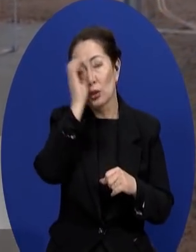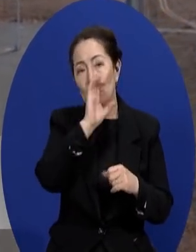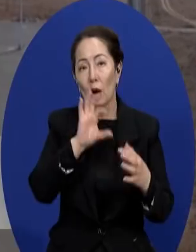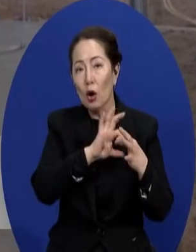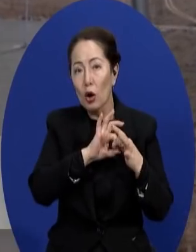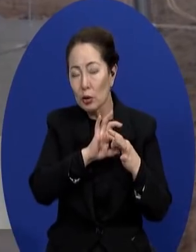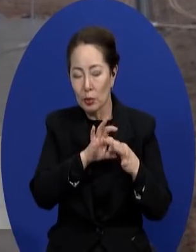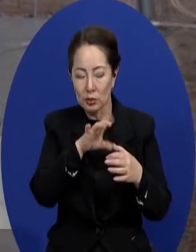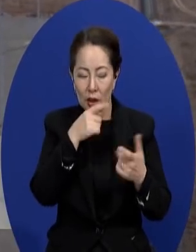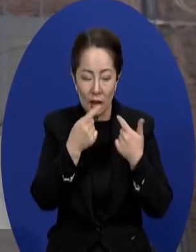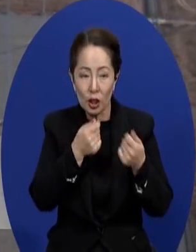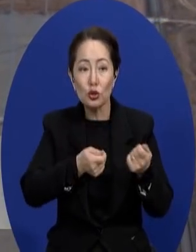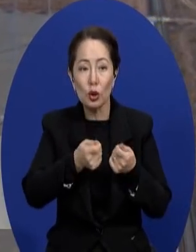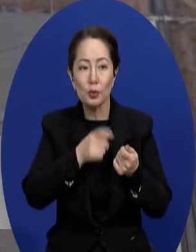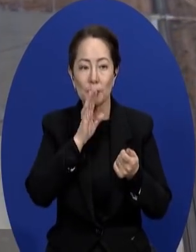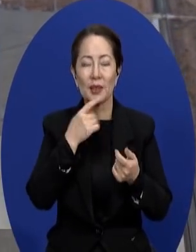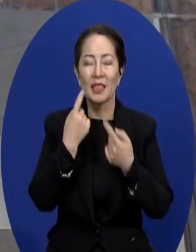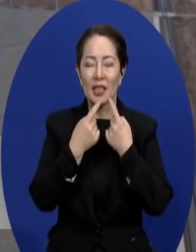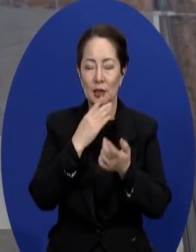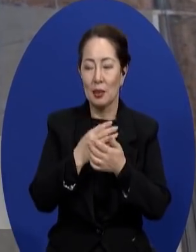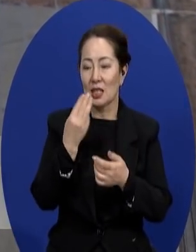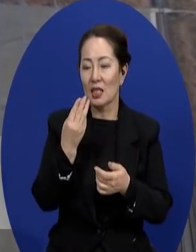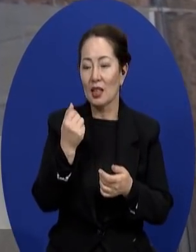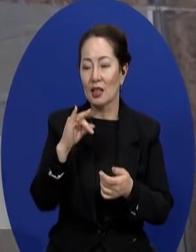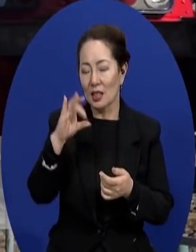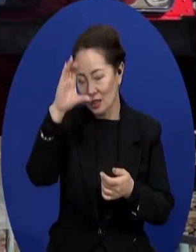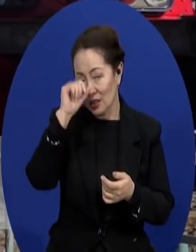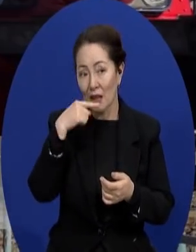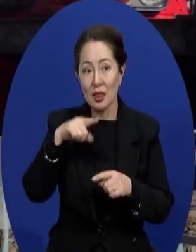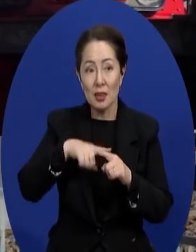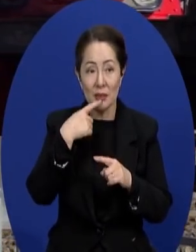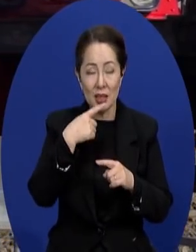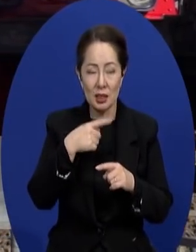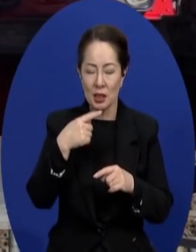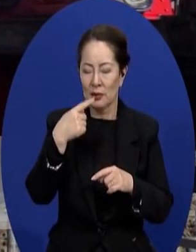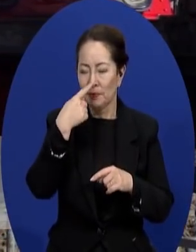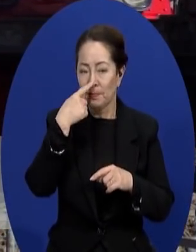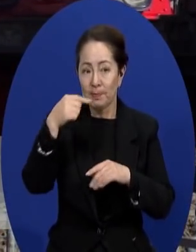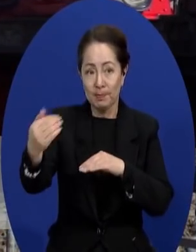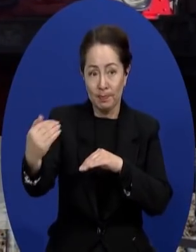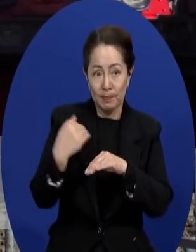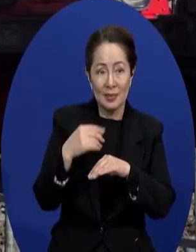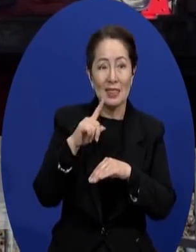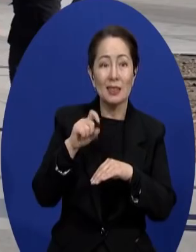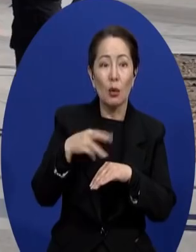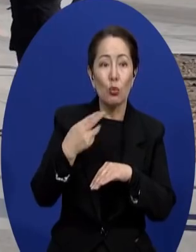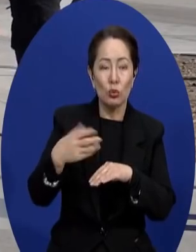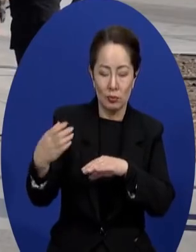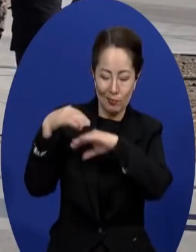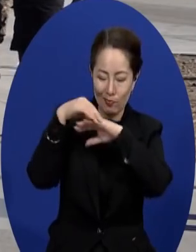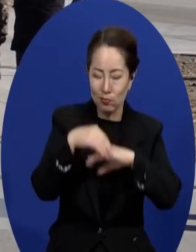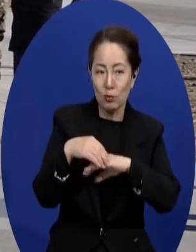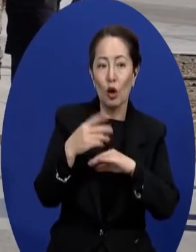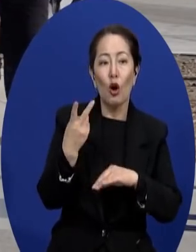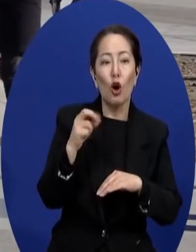ашиглан зохицуулт хийхээр ярилцаж байгаа гэж чадар сайд нэмж мэдээлсэн юм. Замын үдээр орж ирж байгаа чингэлгүүд 20-40 тооных байна. Цаашид энэ тоог